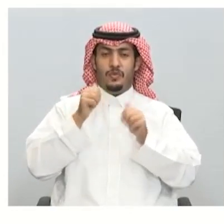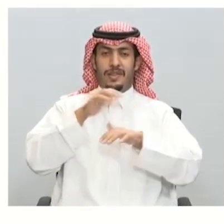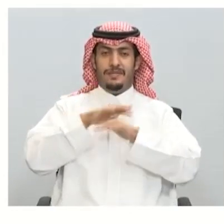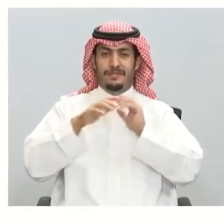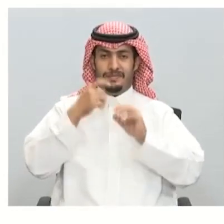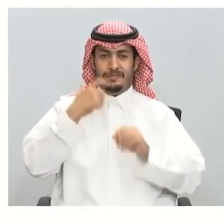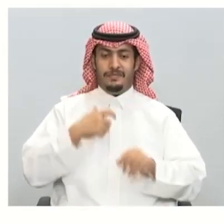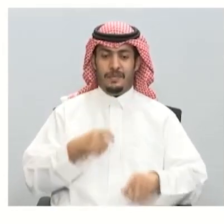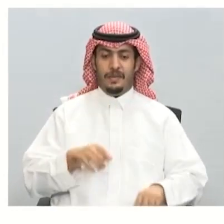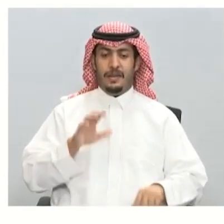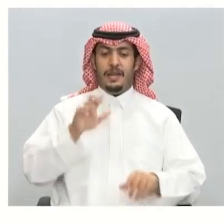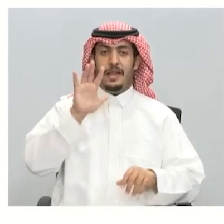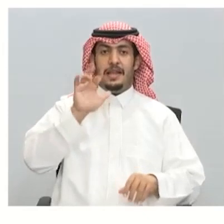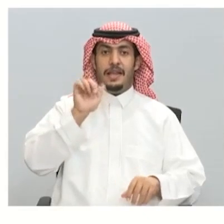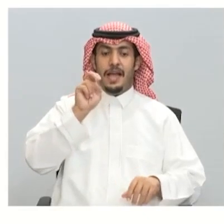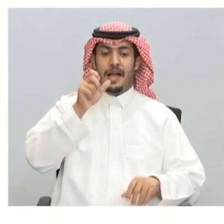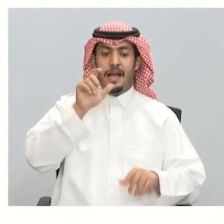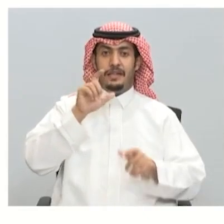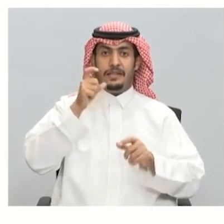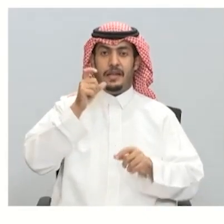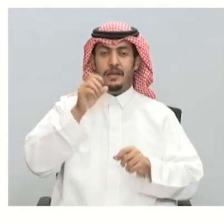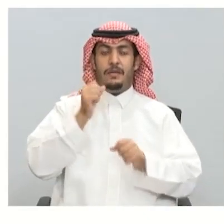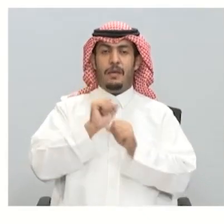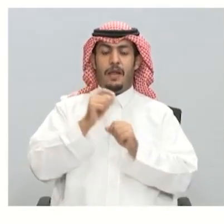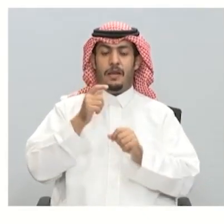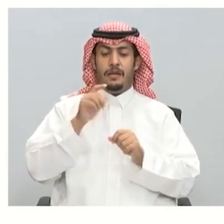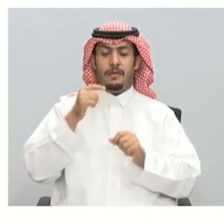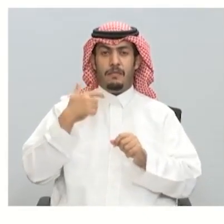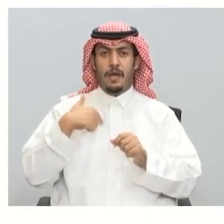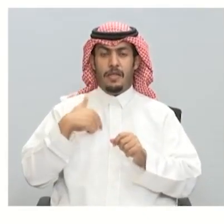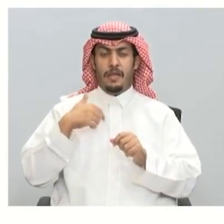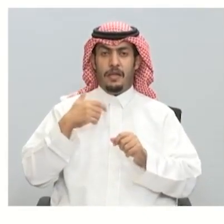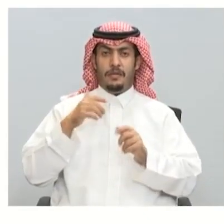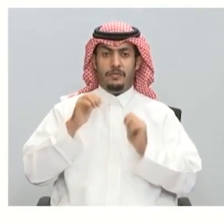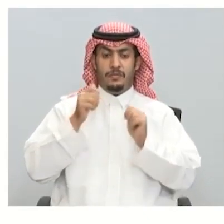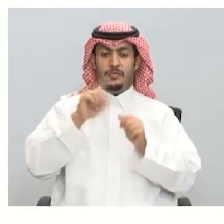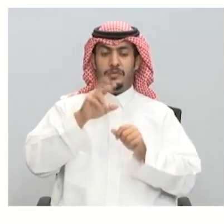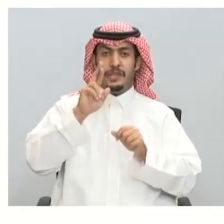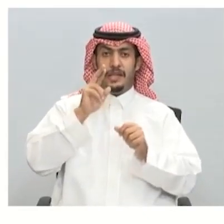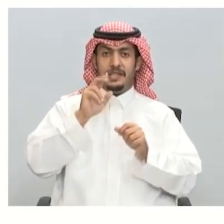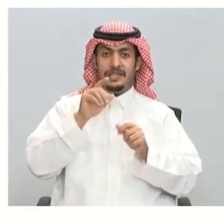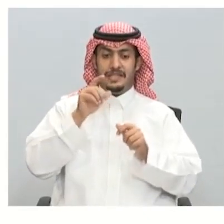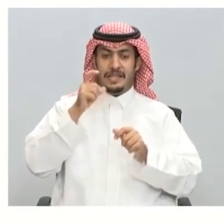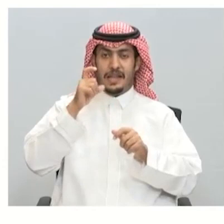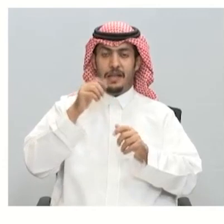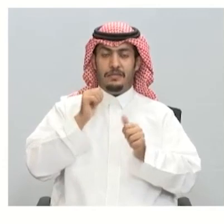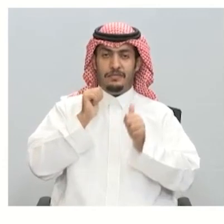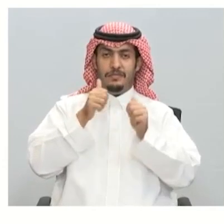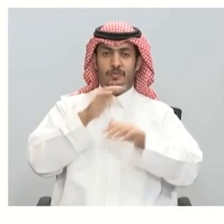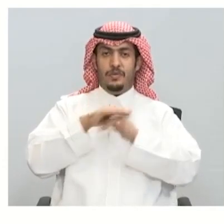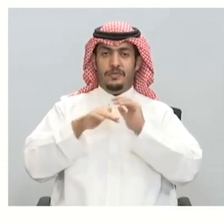وبالتاكيد الزرقاء هي عكس البيضاء يعتمدون على الجهد البدني اكثر من الجهد